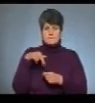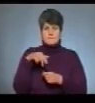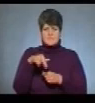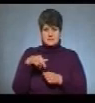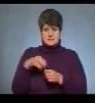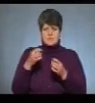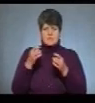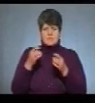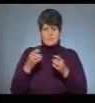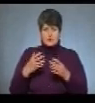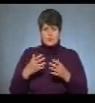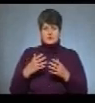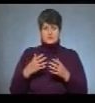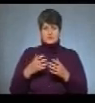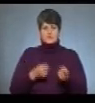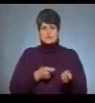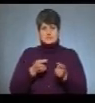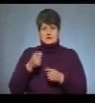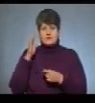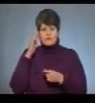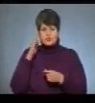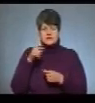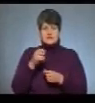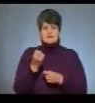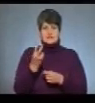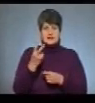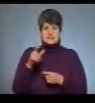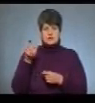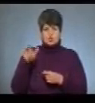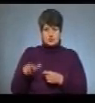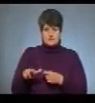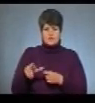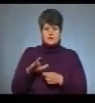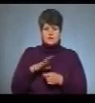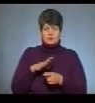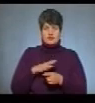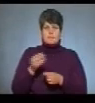ходив пішки, просто носив воду, бо їх 12 чоловік не стояли в пісках,